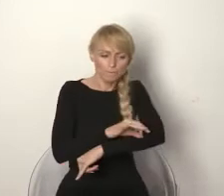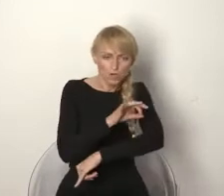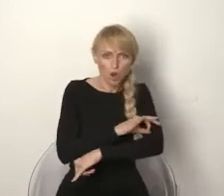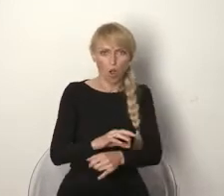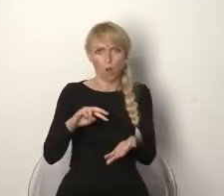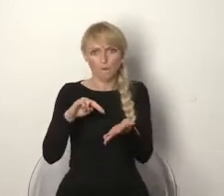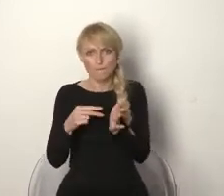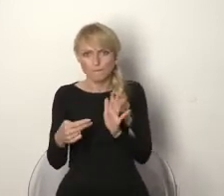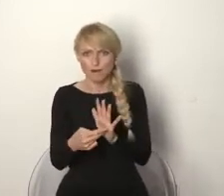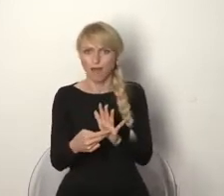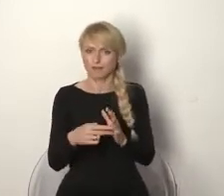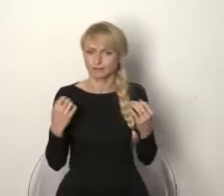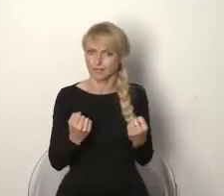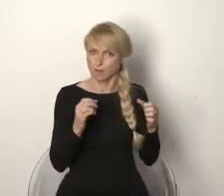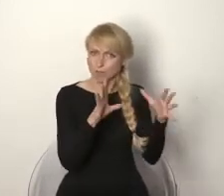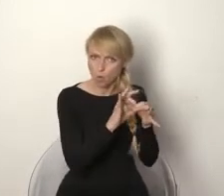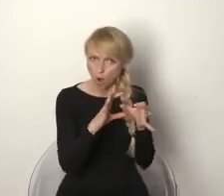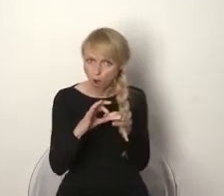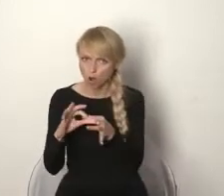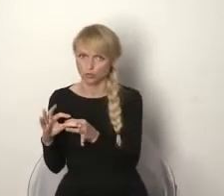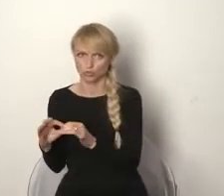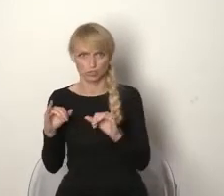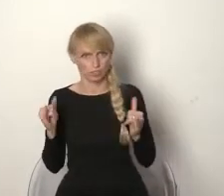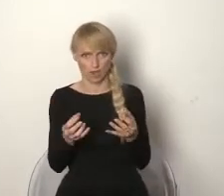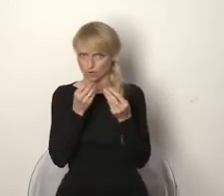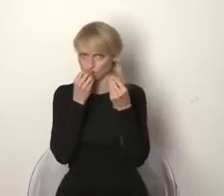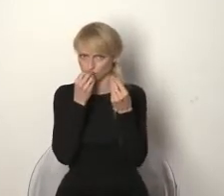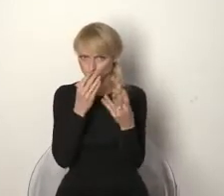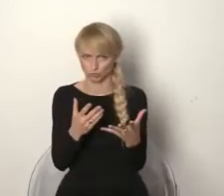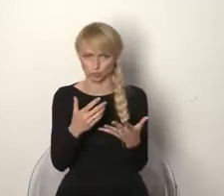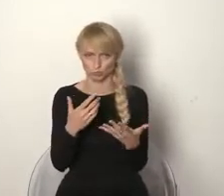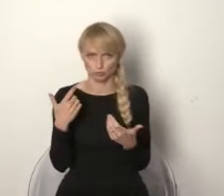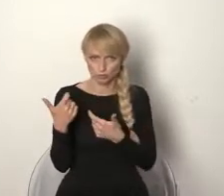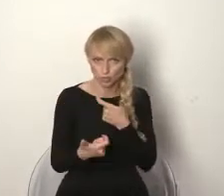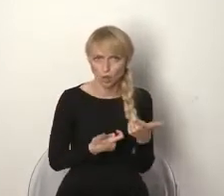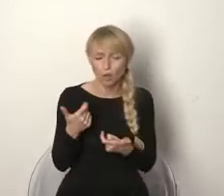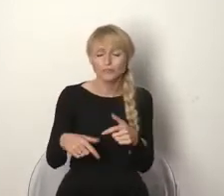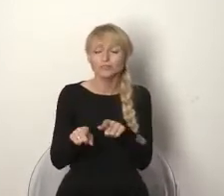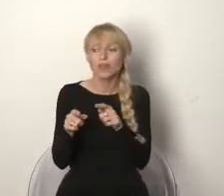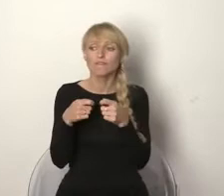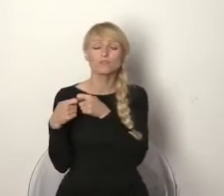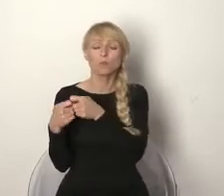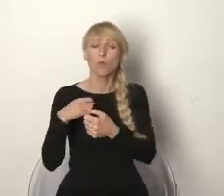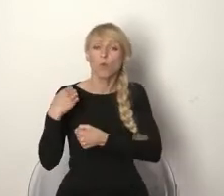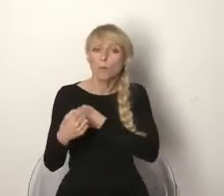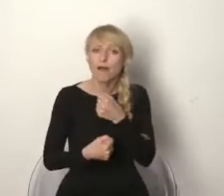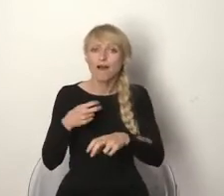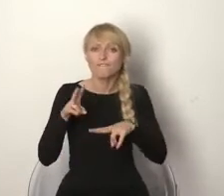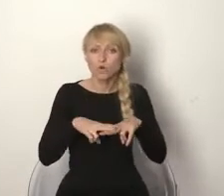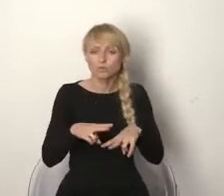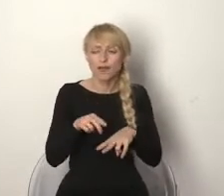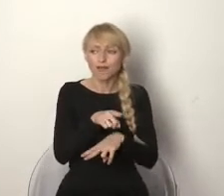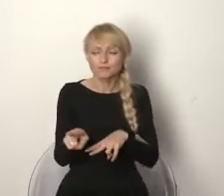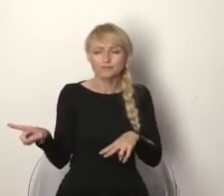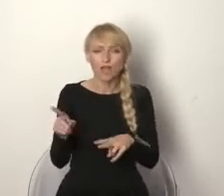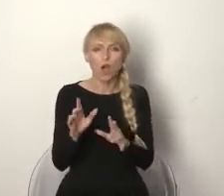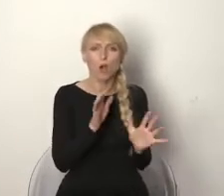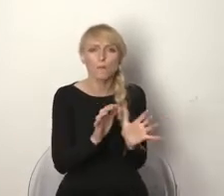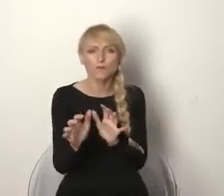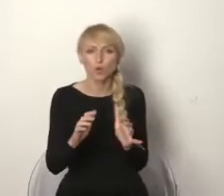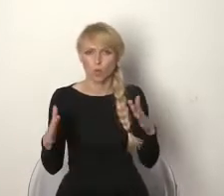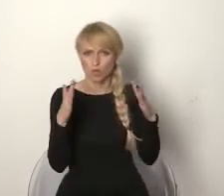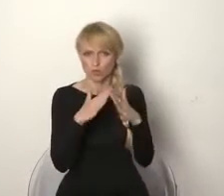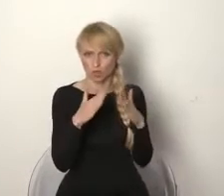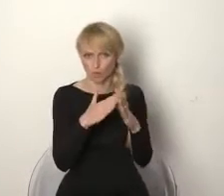jak najbardziej efektywnie te działania realizować. Przykładem tego jest chociażby nasza współpraca z fundacjami opiekującymi się domami dla